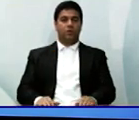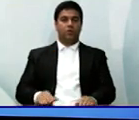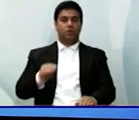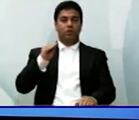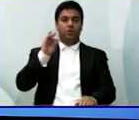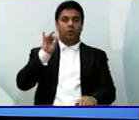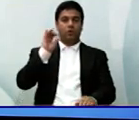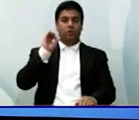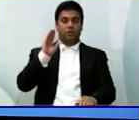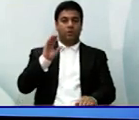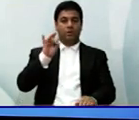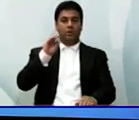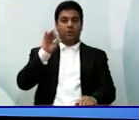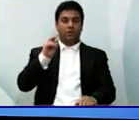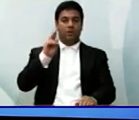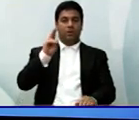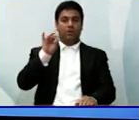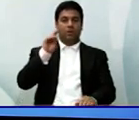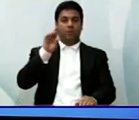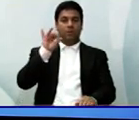Джозефа Рэдьярда Киплинга.